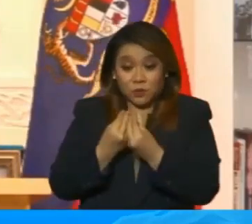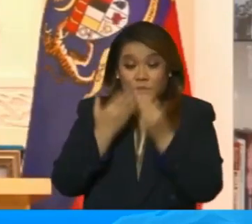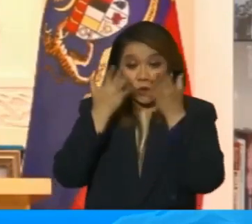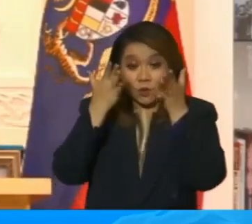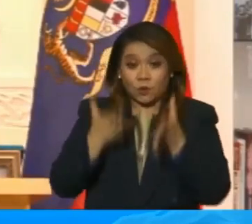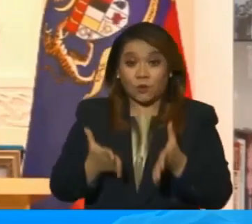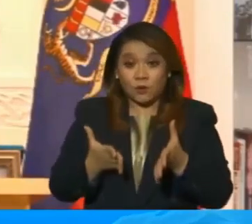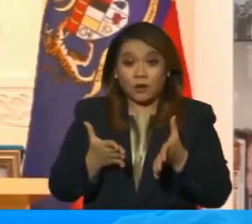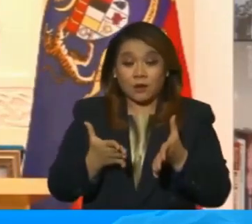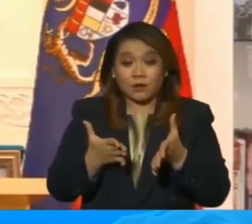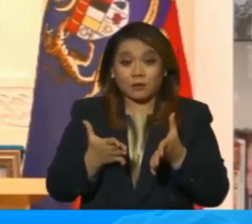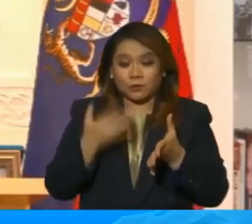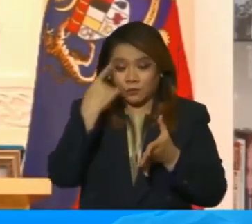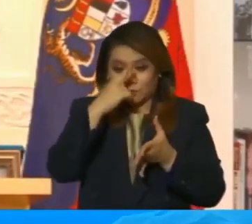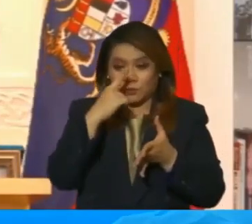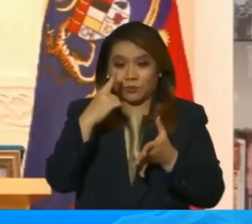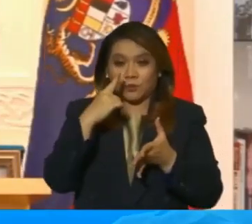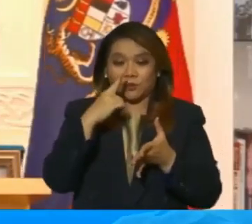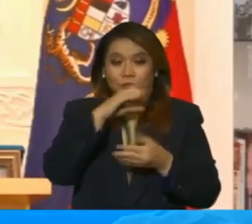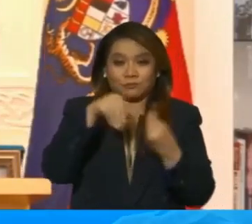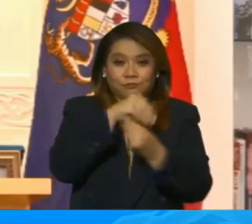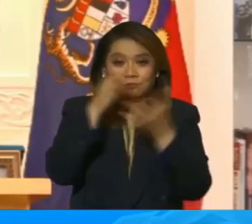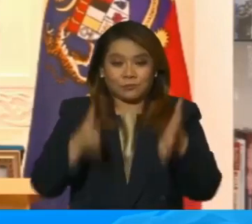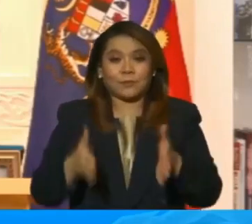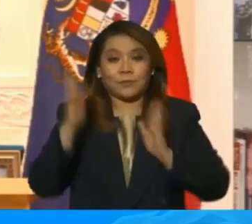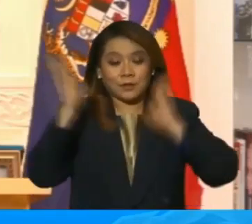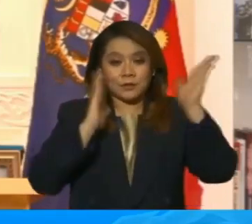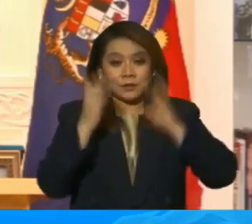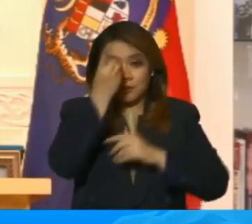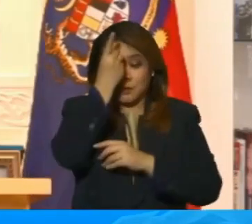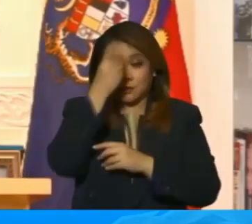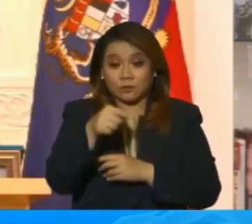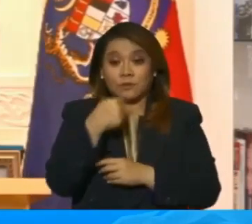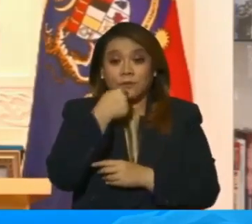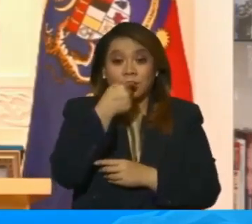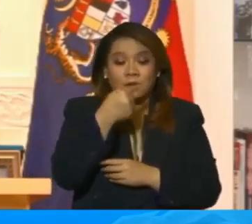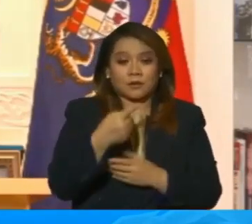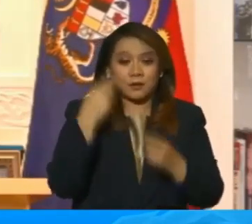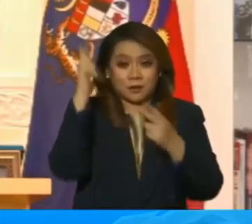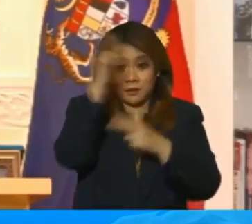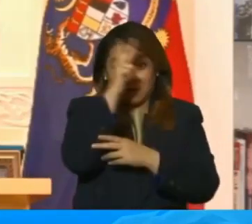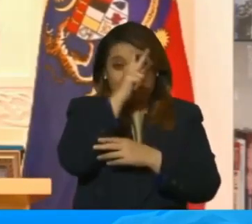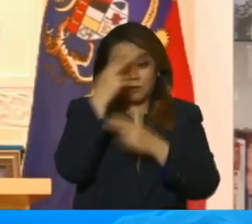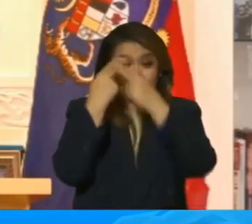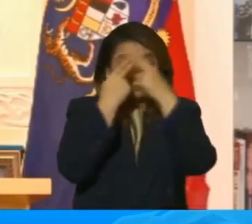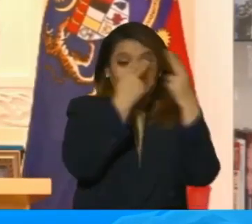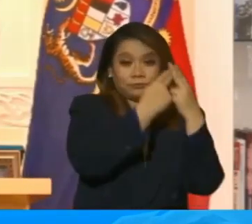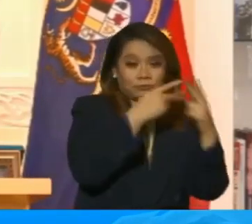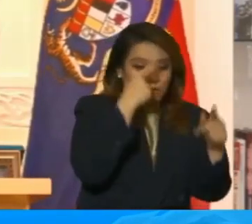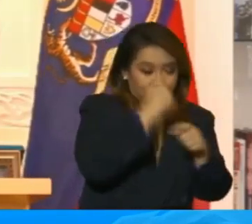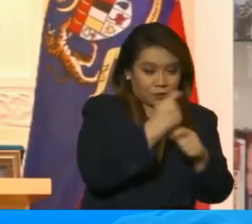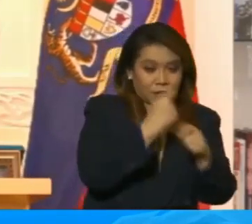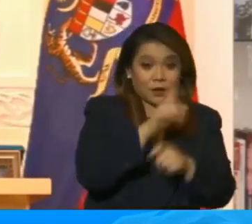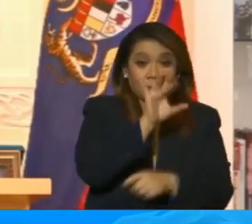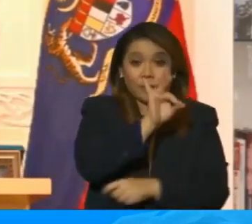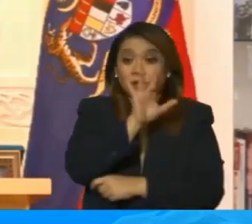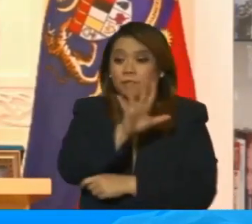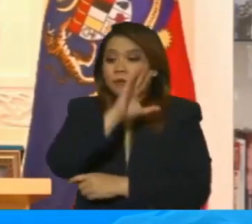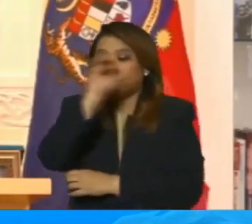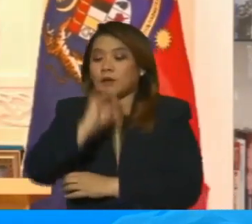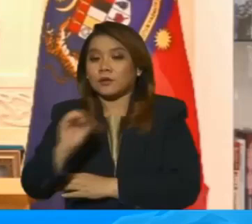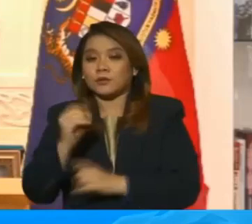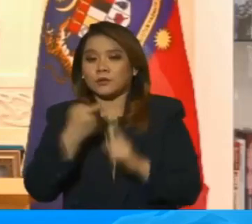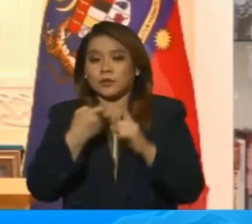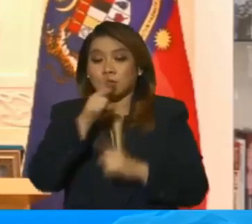kepada jemaah haji Malaysia. Datuk Idris berkata Kerajaan Arab Saudi juga telah menetapkan 85%